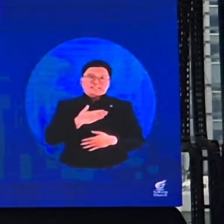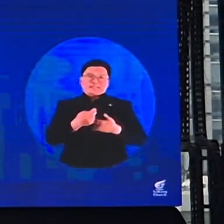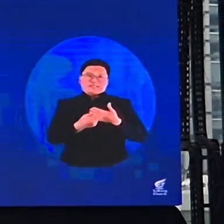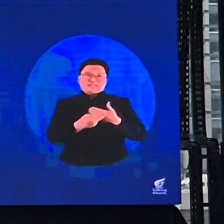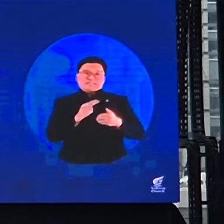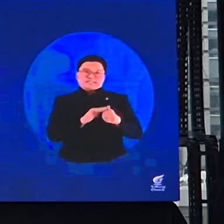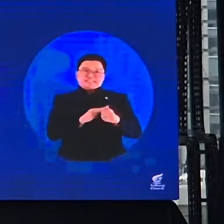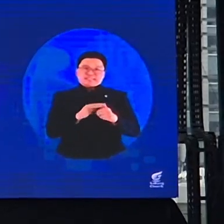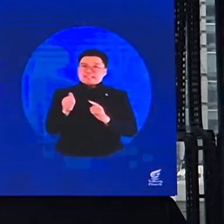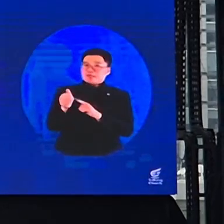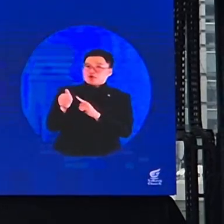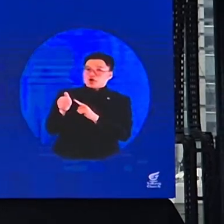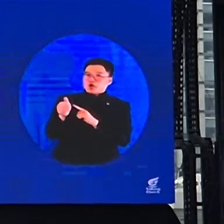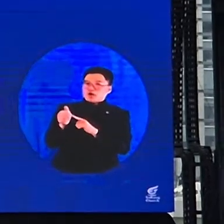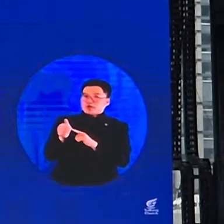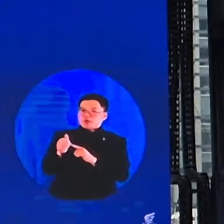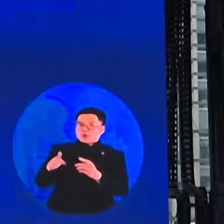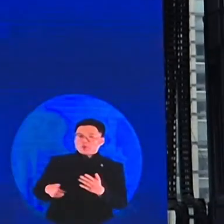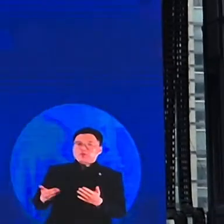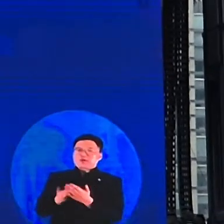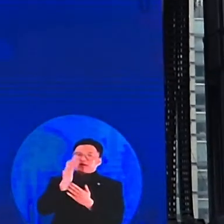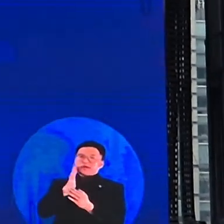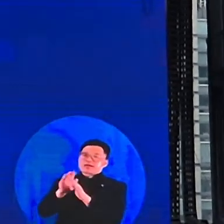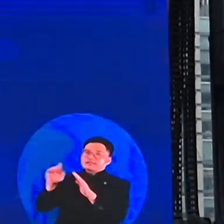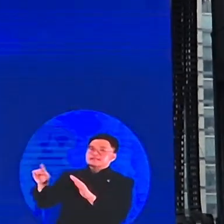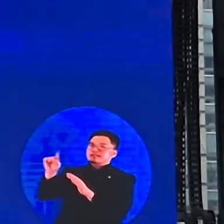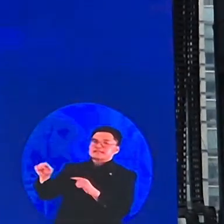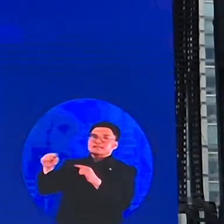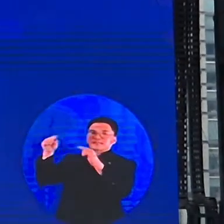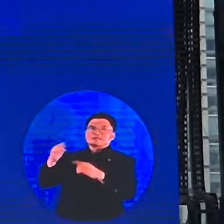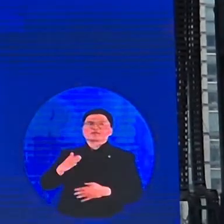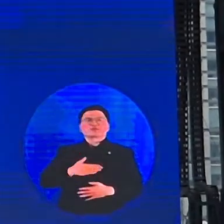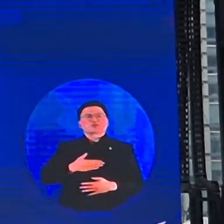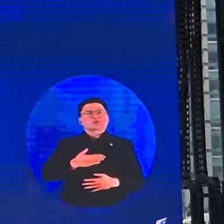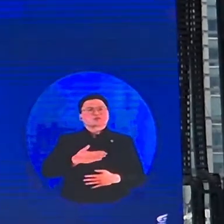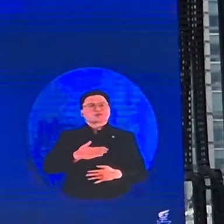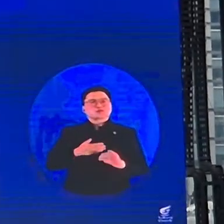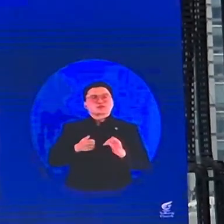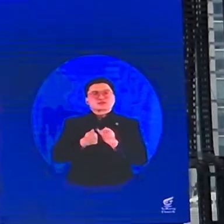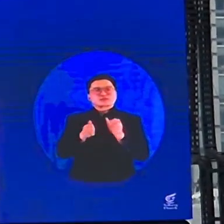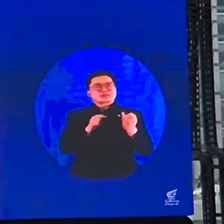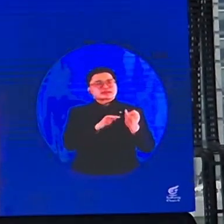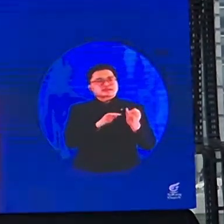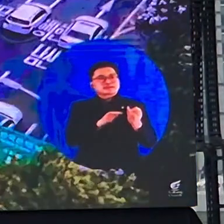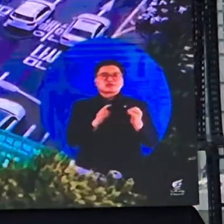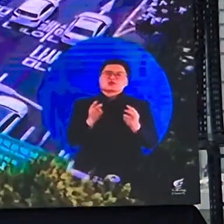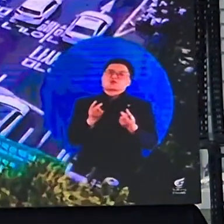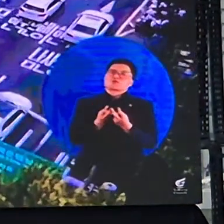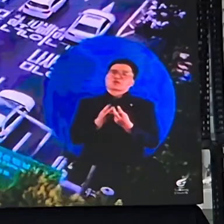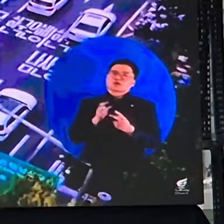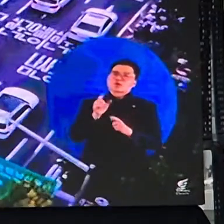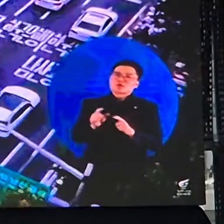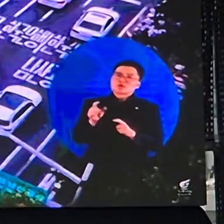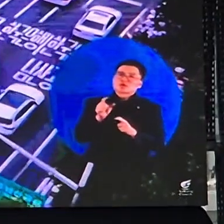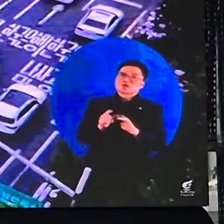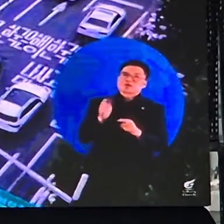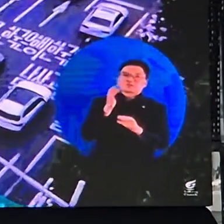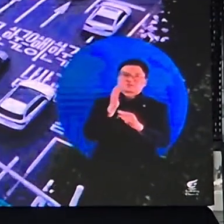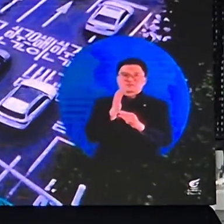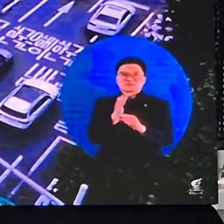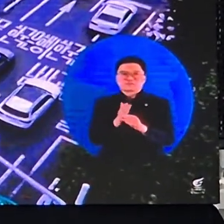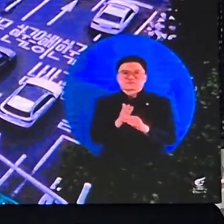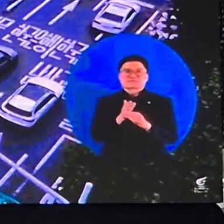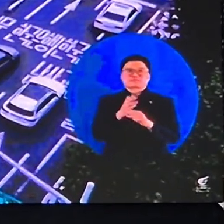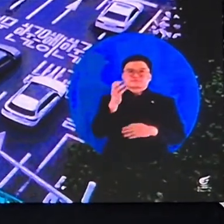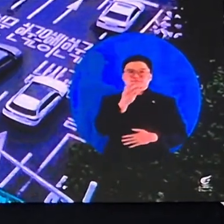천국에 갔는데 저는 그 회개의 적용을 어떻게 할까 고민하고 또 고민했습니다. 성령